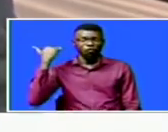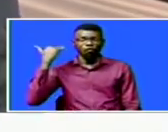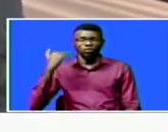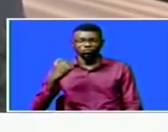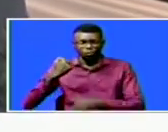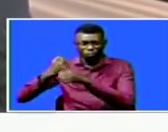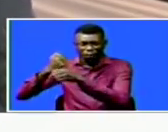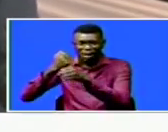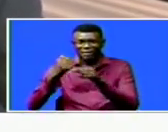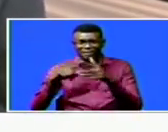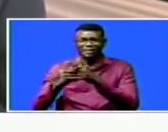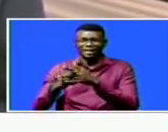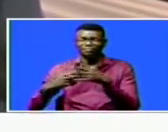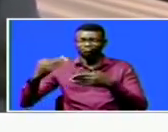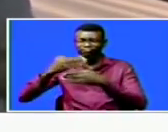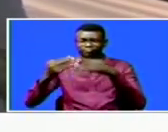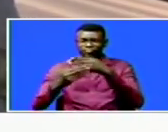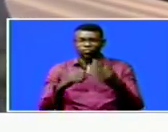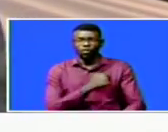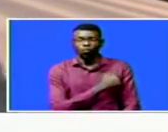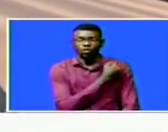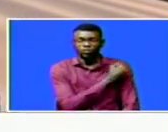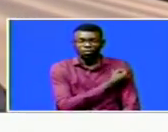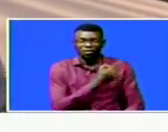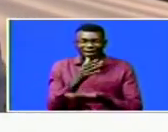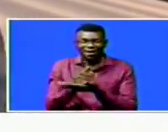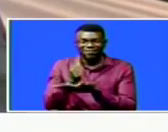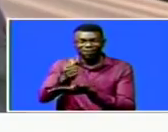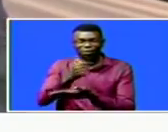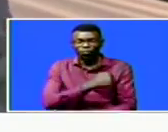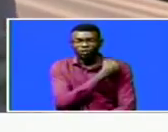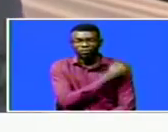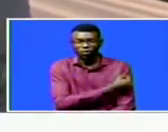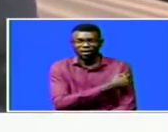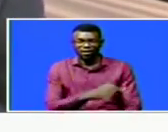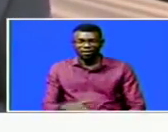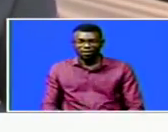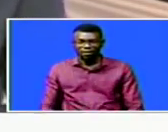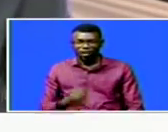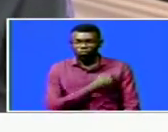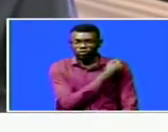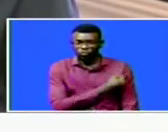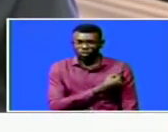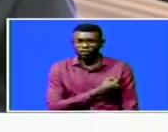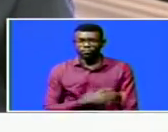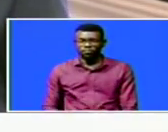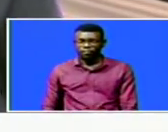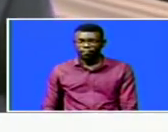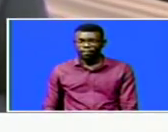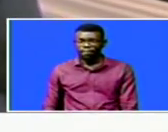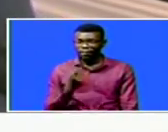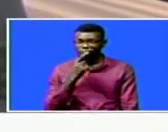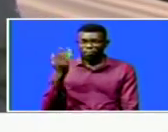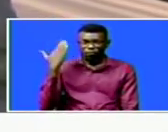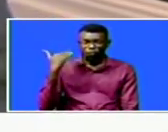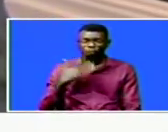kazi ya kuweka mjengo hapa wa hospitali, referral hospital. Referral hospital ambaye alikuwa